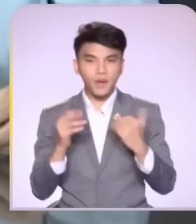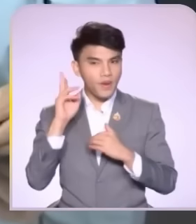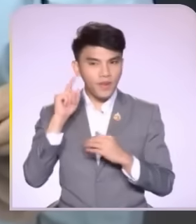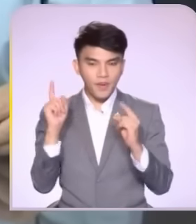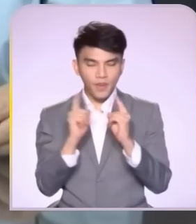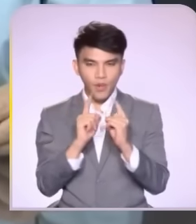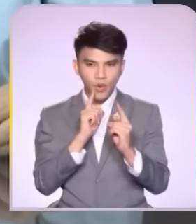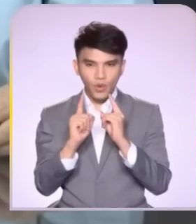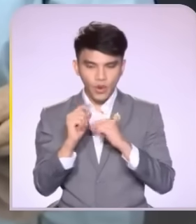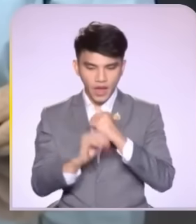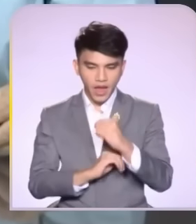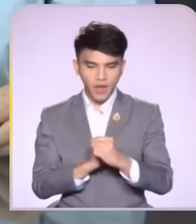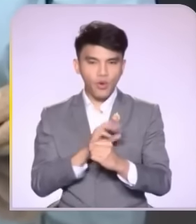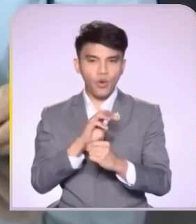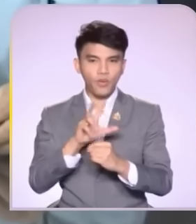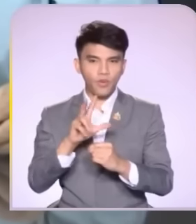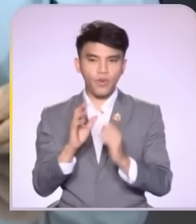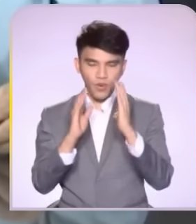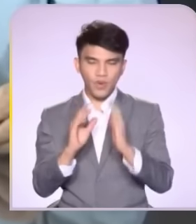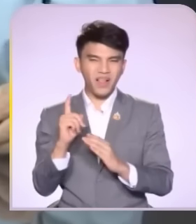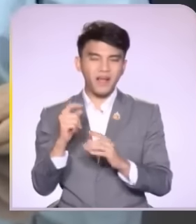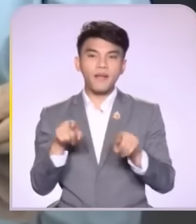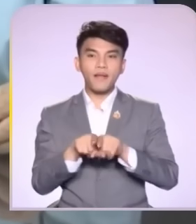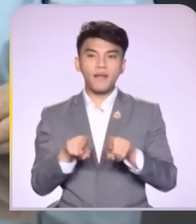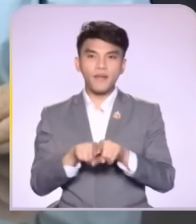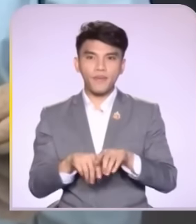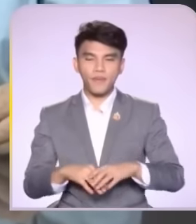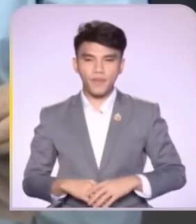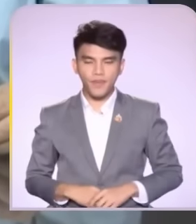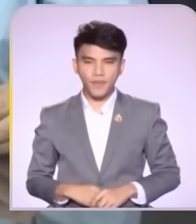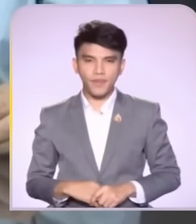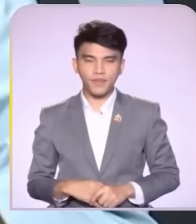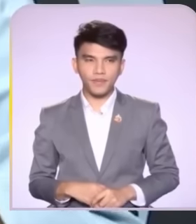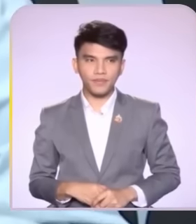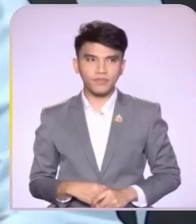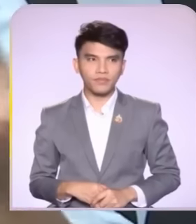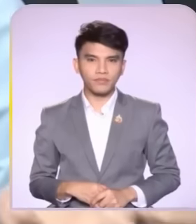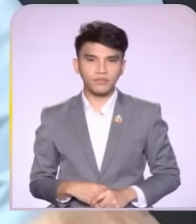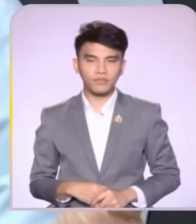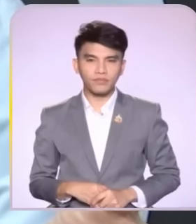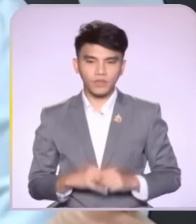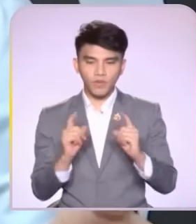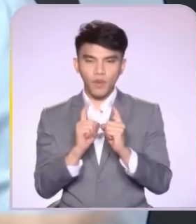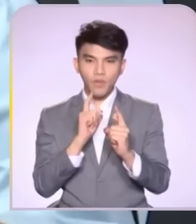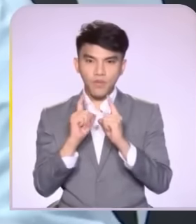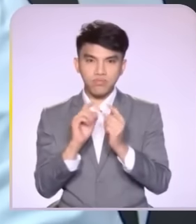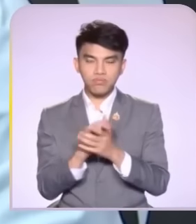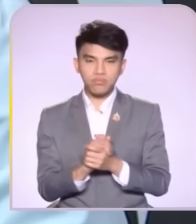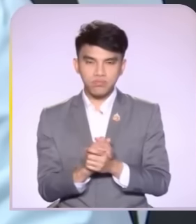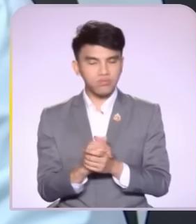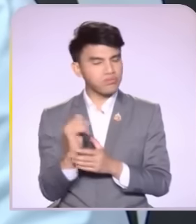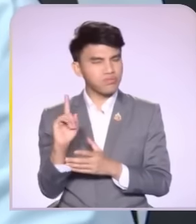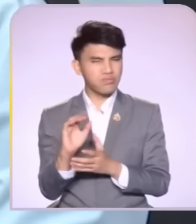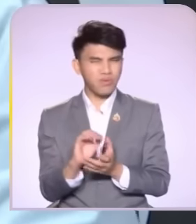าวคุยกับคุณลินอายุ63ปีเธอเป็นหนึ่งในผู้เสียหายเหมือนกัน นี่คนนี้คุณสันติวิธีพรหมบุตรใช่ไหม ใช่ คุยด้วยยังไงคุณปุ้มเล่า คุ